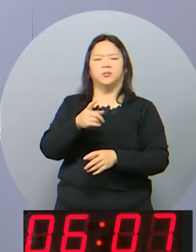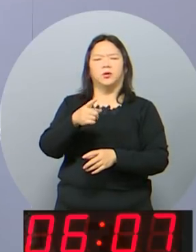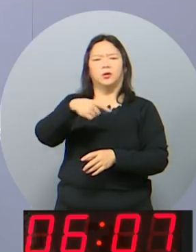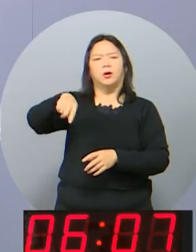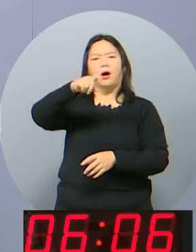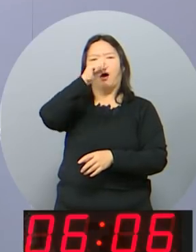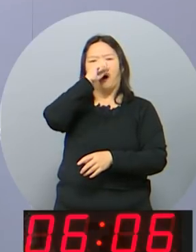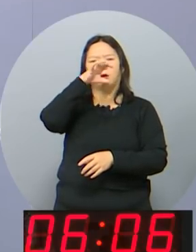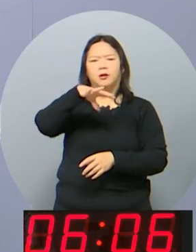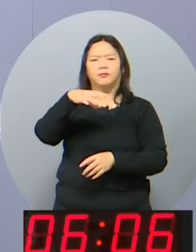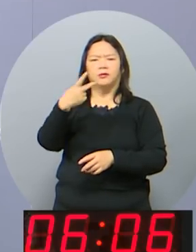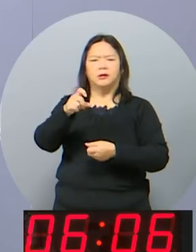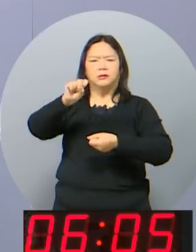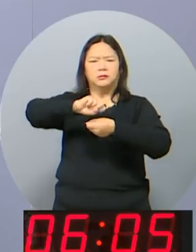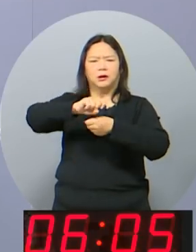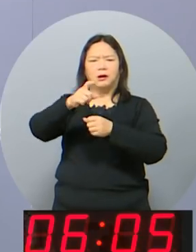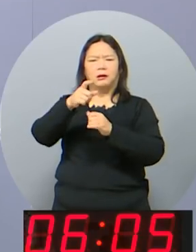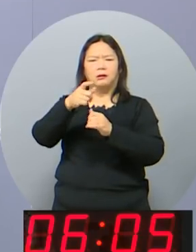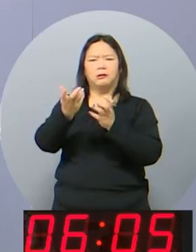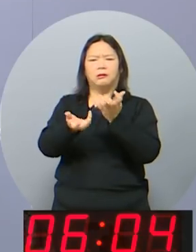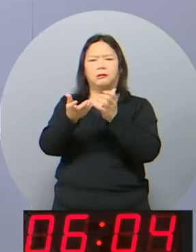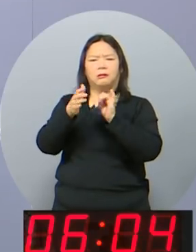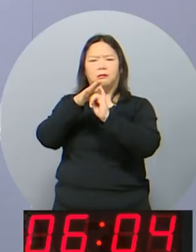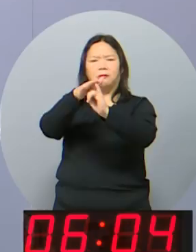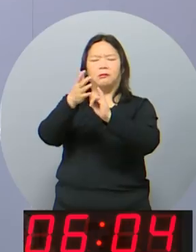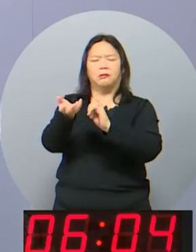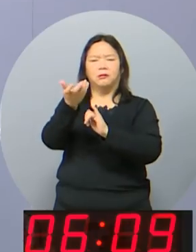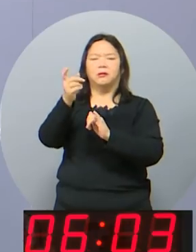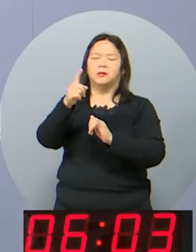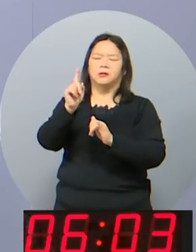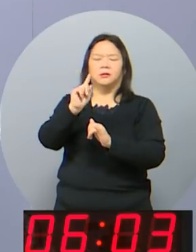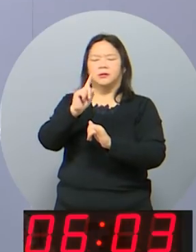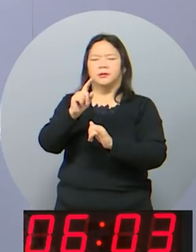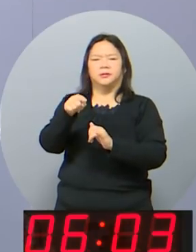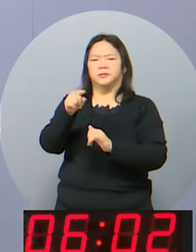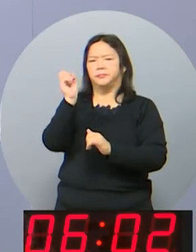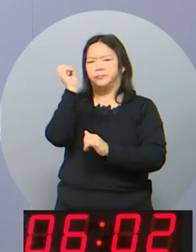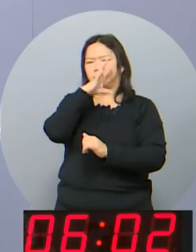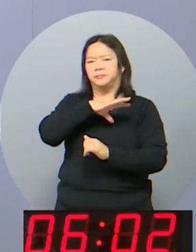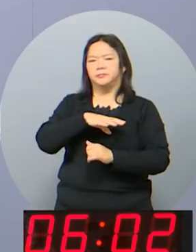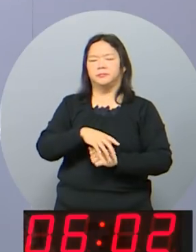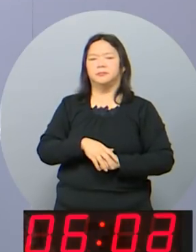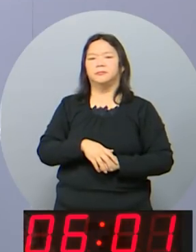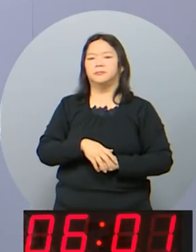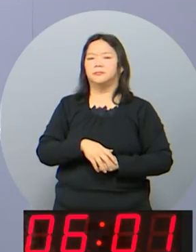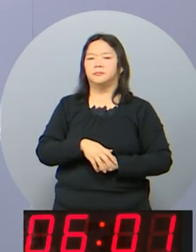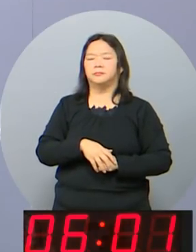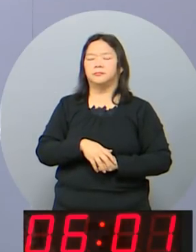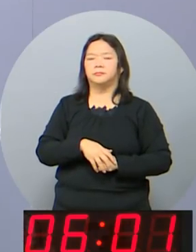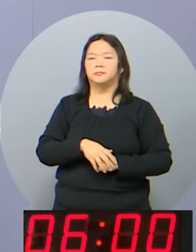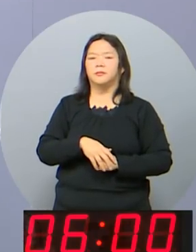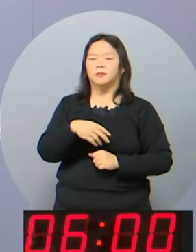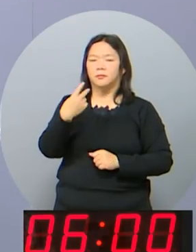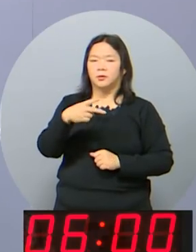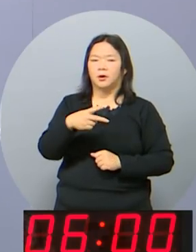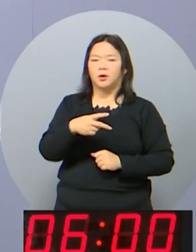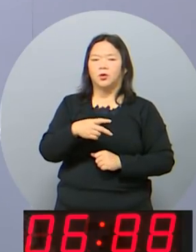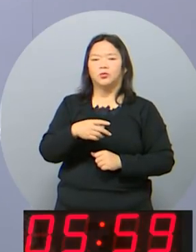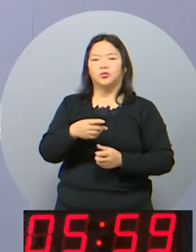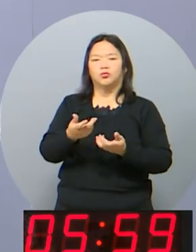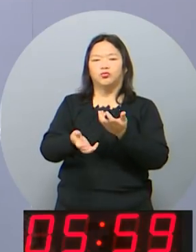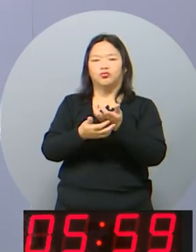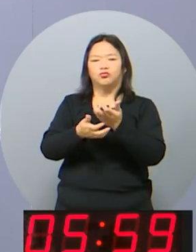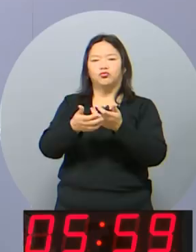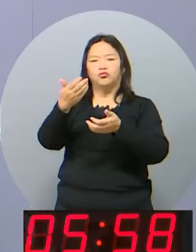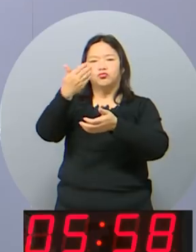的一个地点，开发的一个地点，绝对不容许这些闲物设施进来，包括厨余等等的这